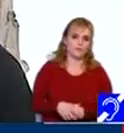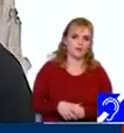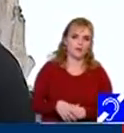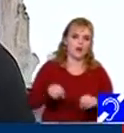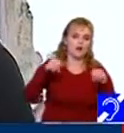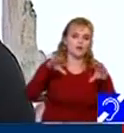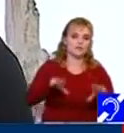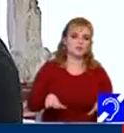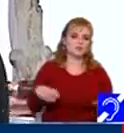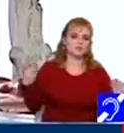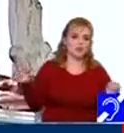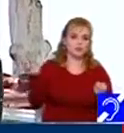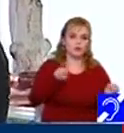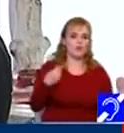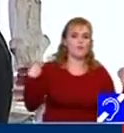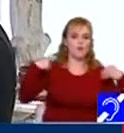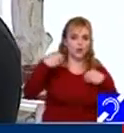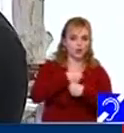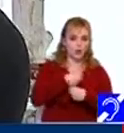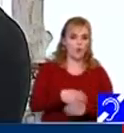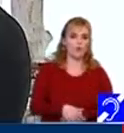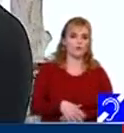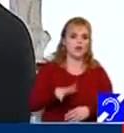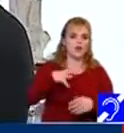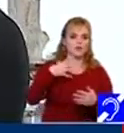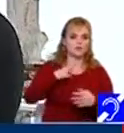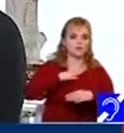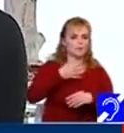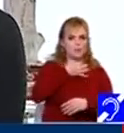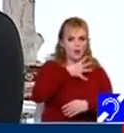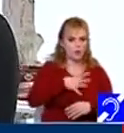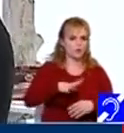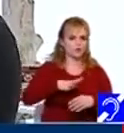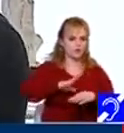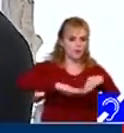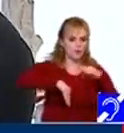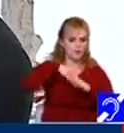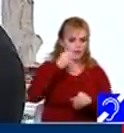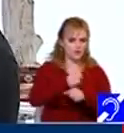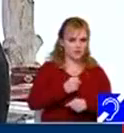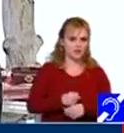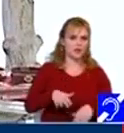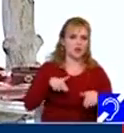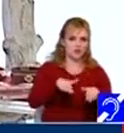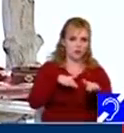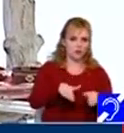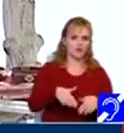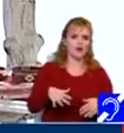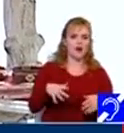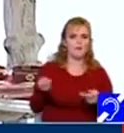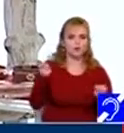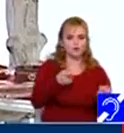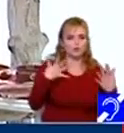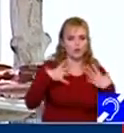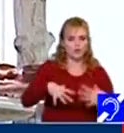cu un palton care este făcut handmade și mi-a plăcut foarte mult datorită ornamentului său. De asemenea, am venit și cu niște rochițe mai